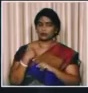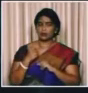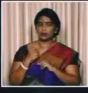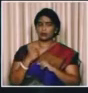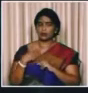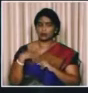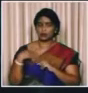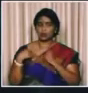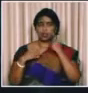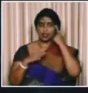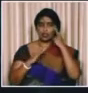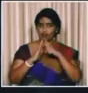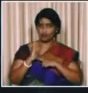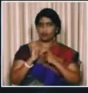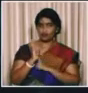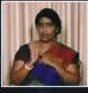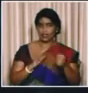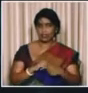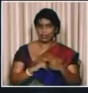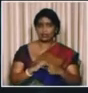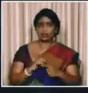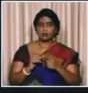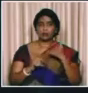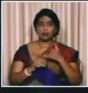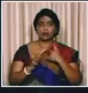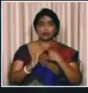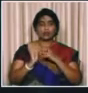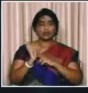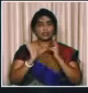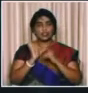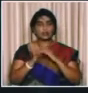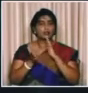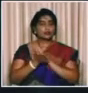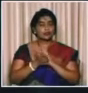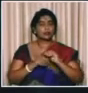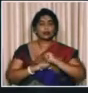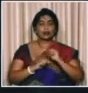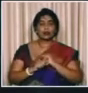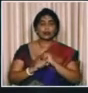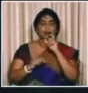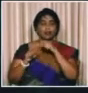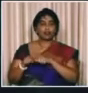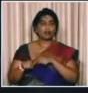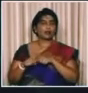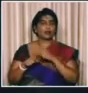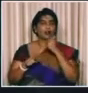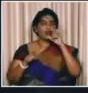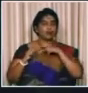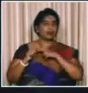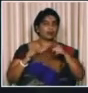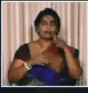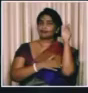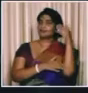කළු ඒ කියන්නේ කළු ජූලිය දවසේ ජාතික සමගිය පිළිමද පෙළපාලියක් ගියා කොතනද හයිට් පිටි නම් විහාර මහදේවියක